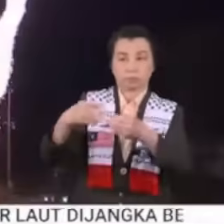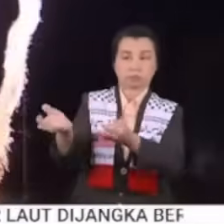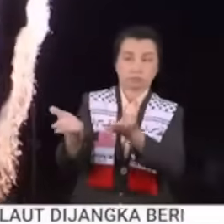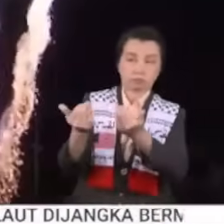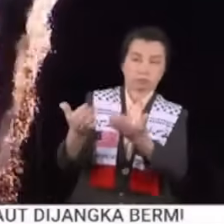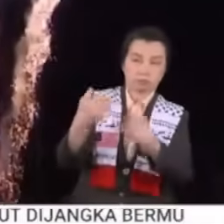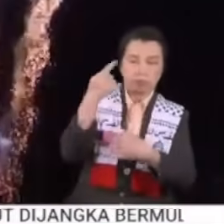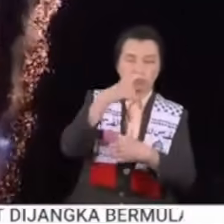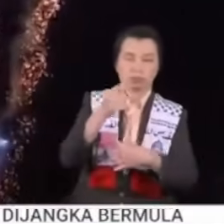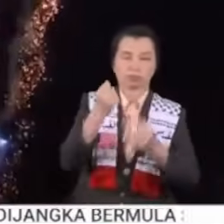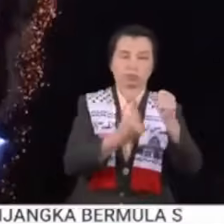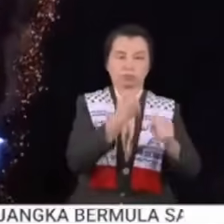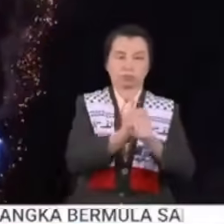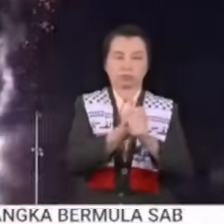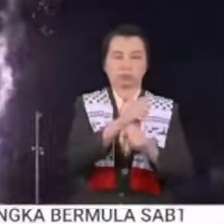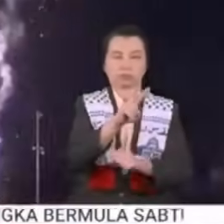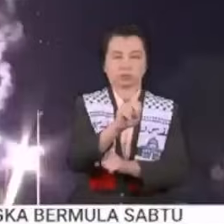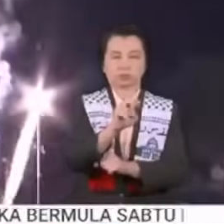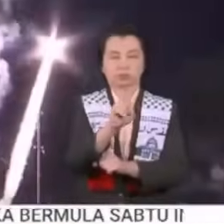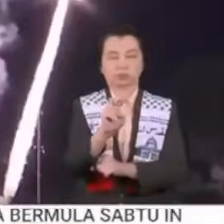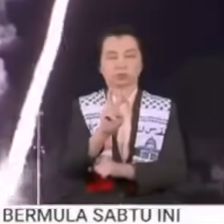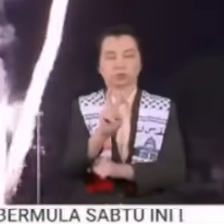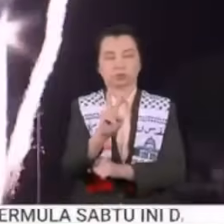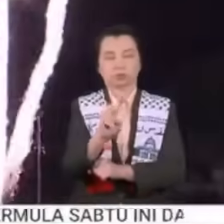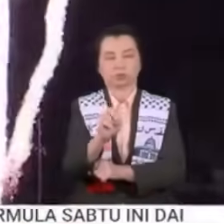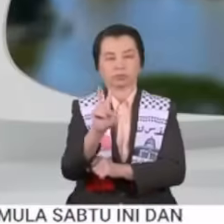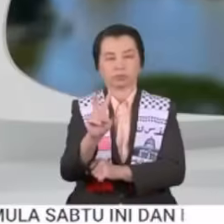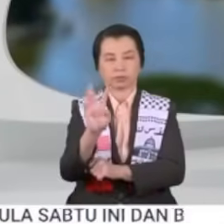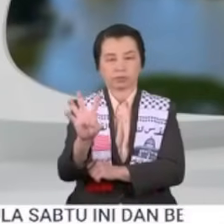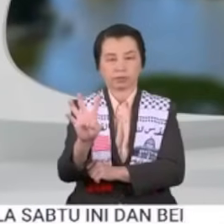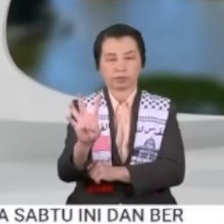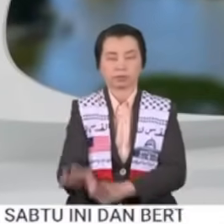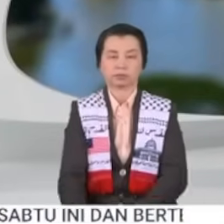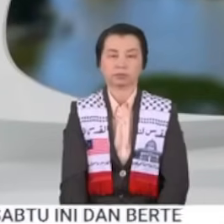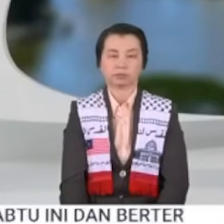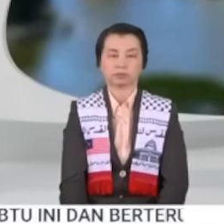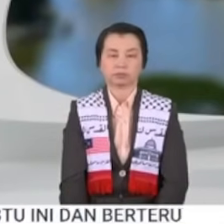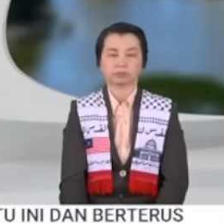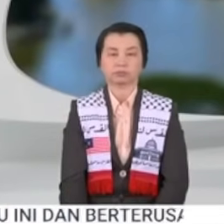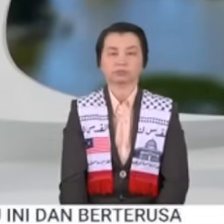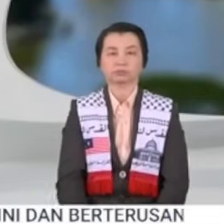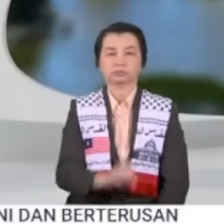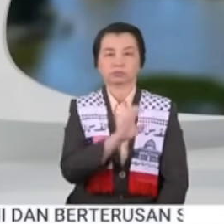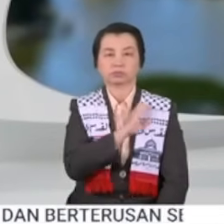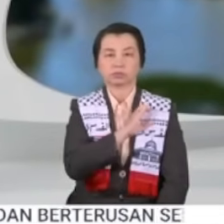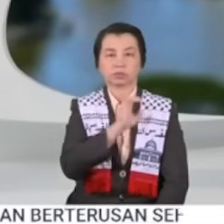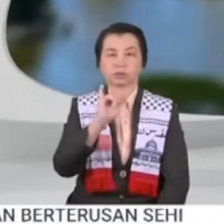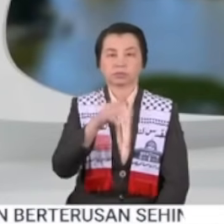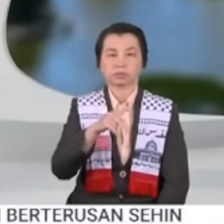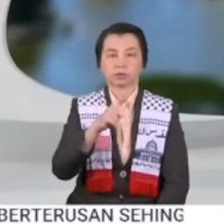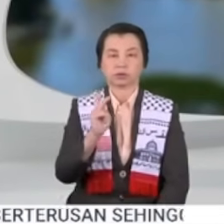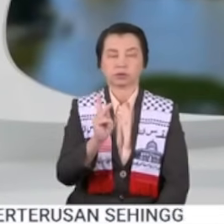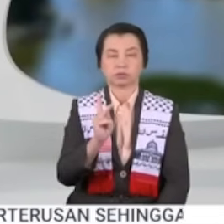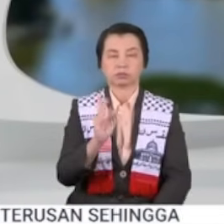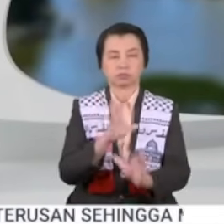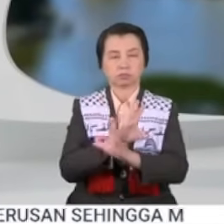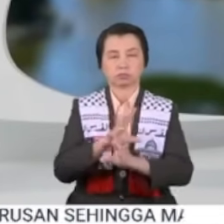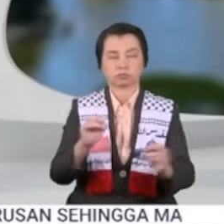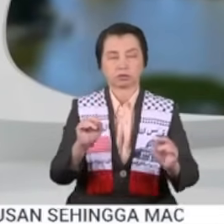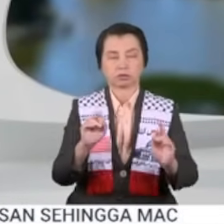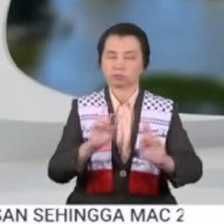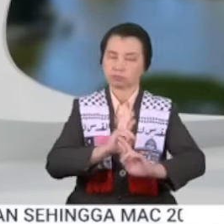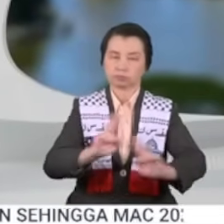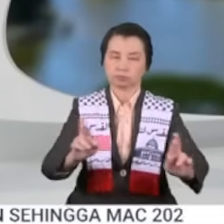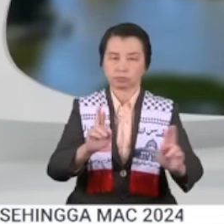bersama untuk tahun 2024 polis kontinjen Sarawak sudah bersiapsaga